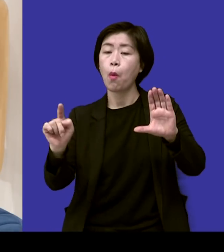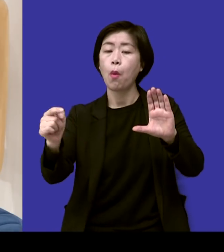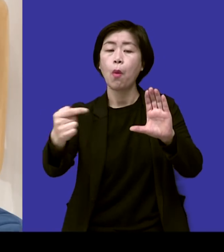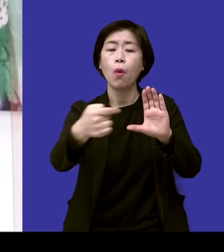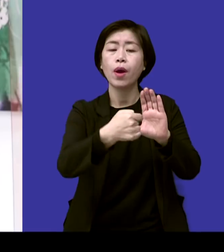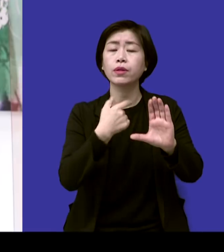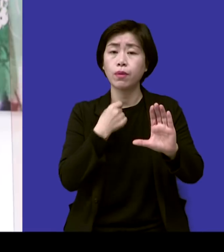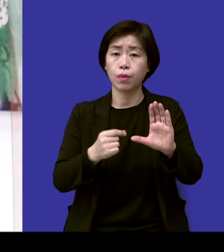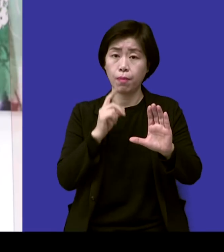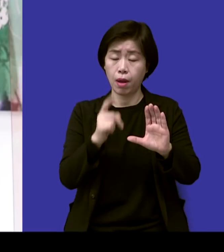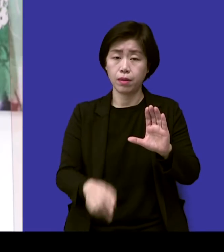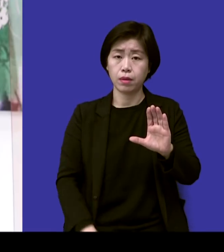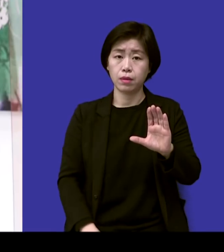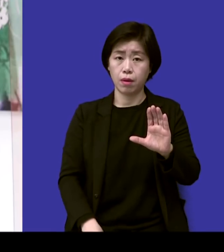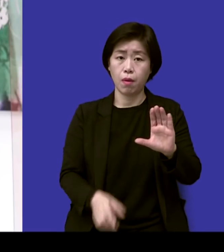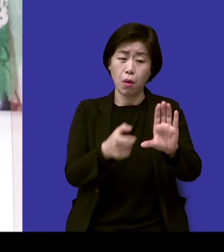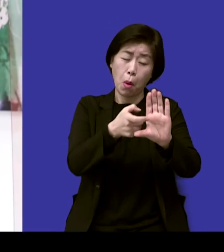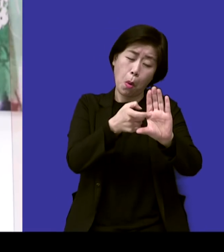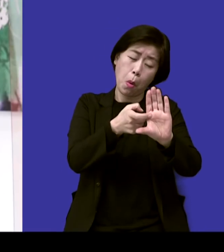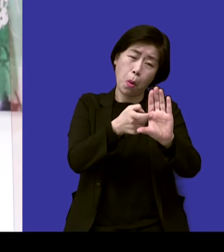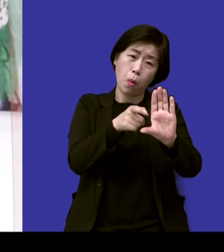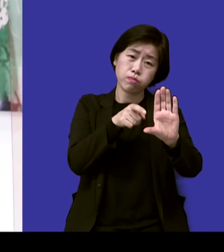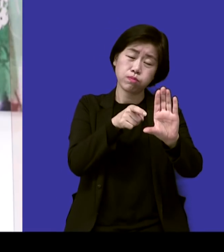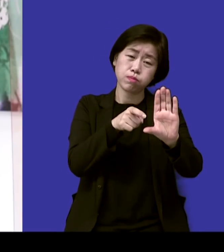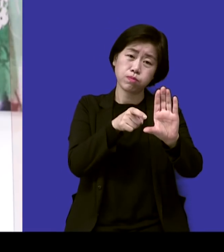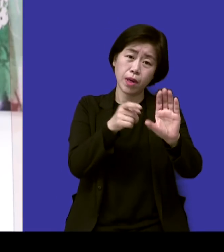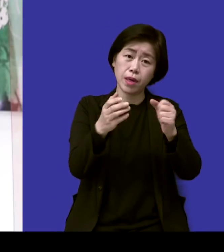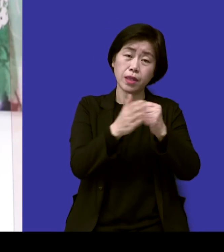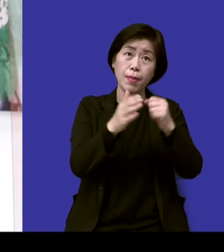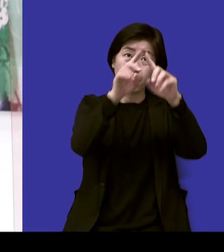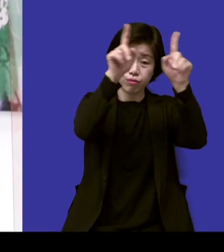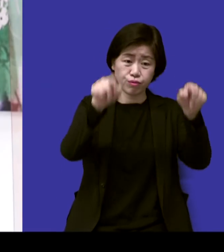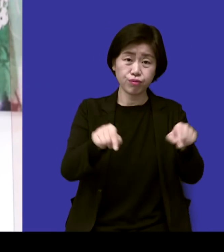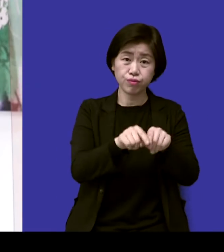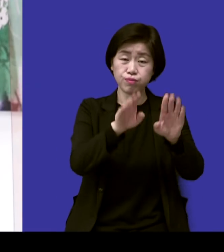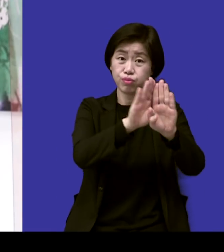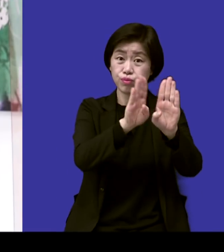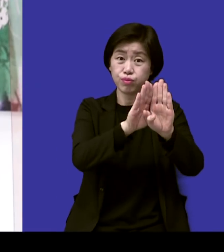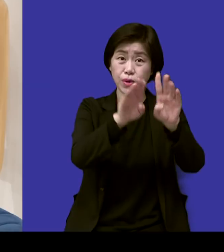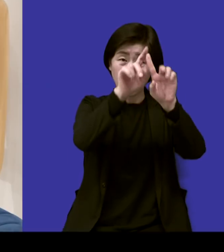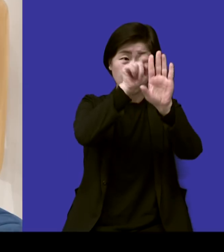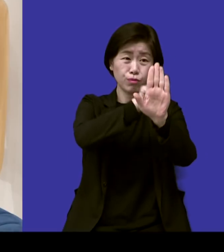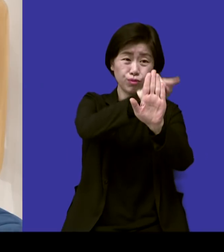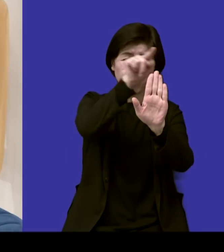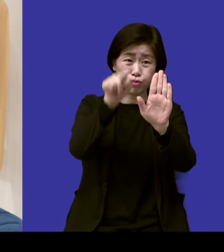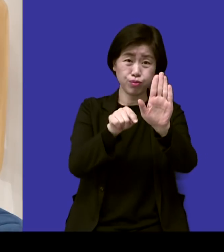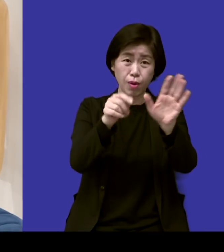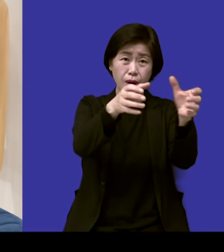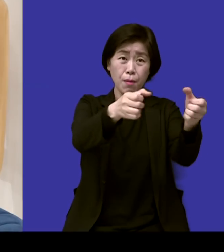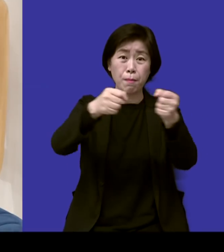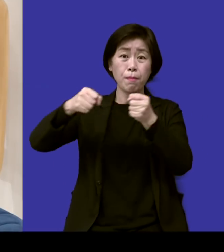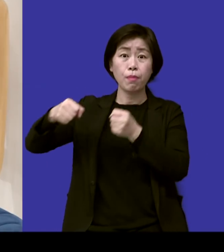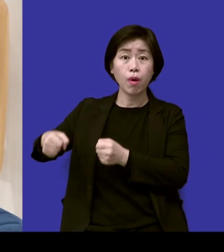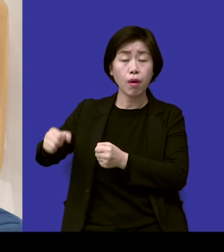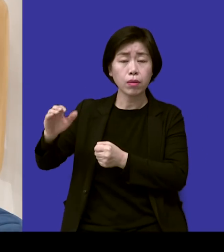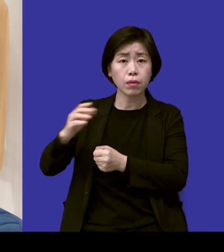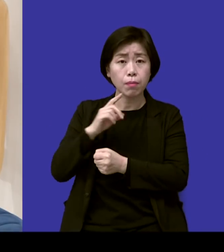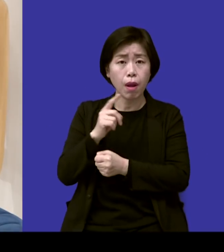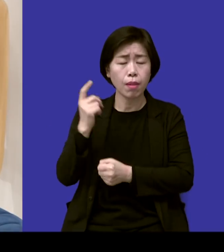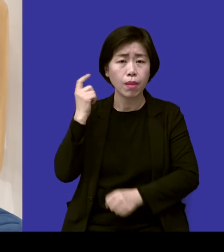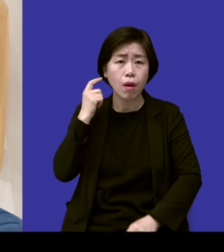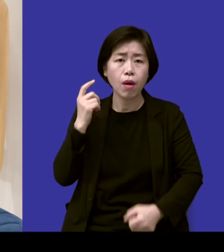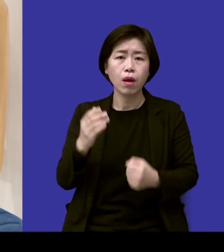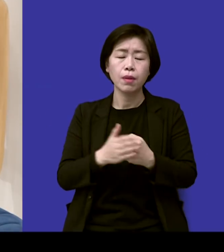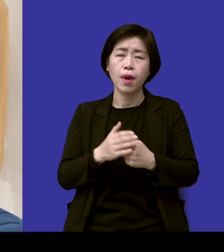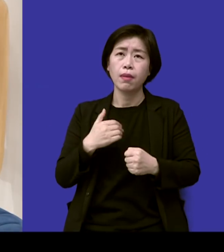뜯어야 되는 거예요. 네네. 이게 걸려 있으면 뭐 비밀번호는 뭐 눌러서 뭐 네네네. 문을 딸 수 있지만 이 걸려 있는 거는 여기를 문을 뜯어야 된다는 거예요. 근데 이제 어린